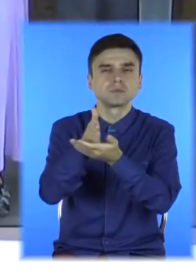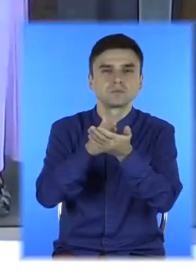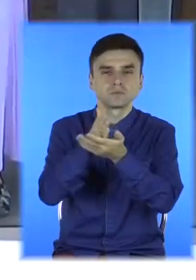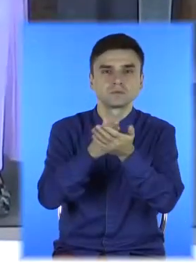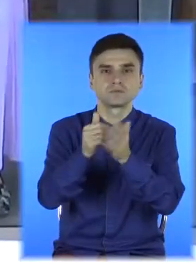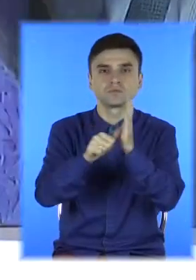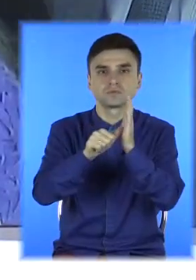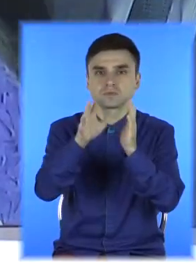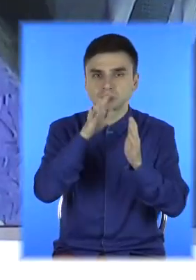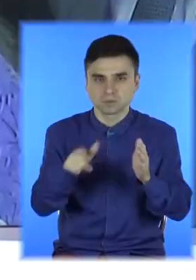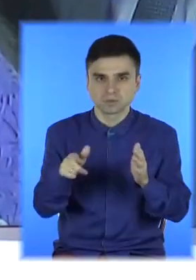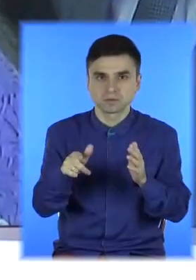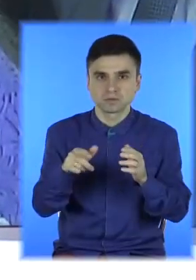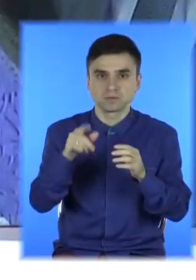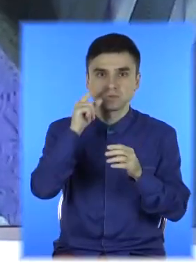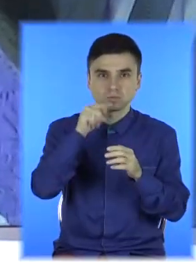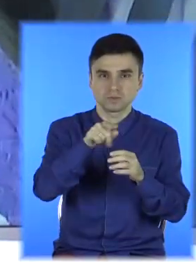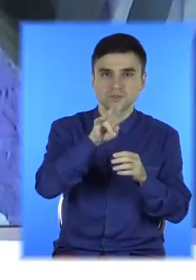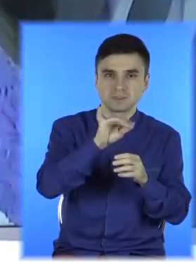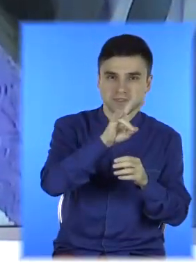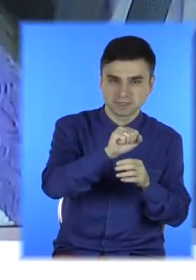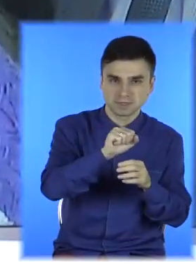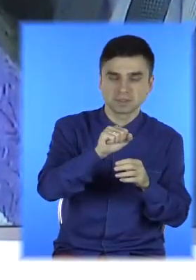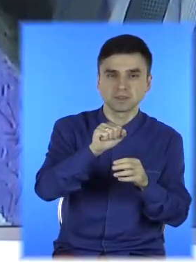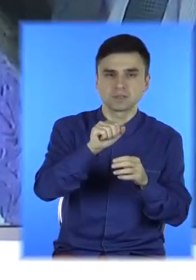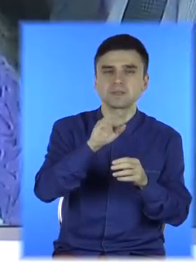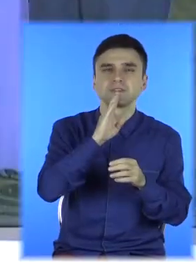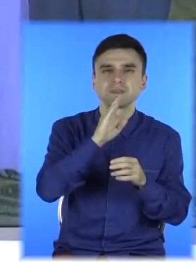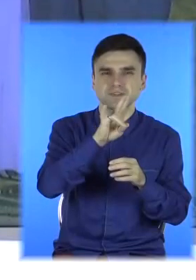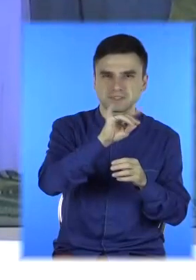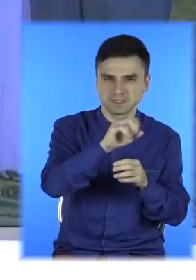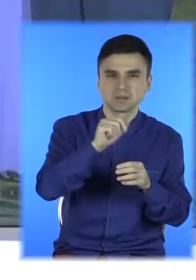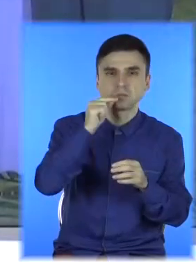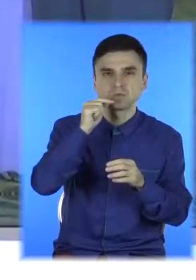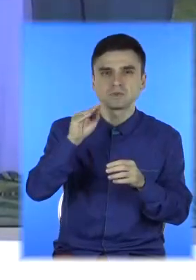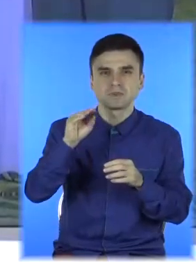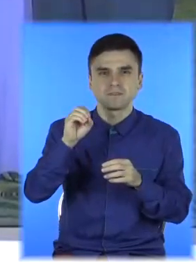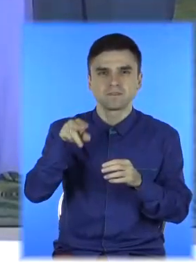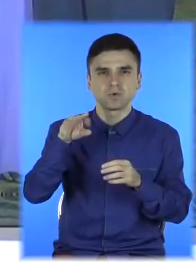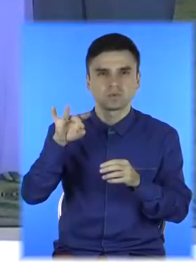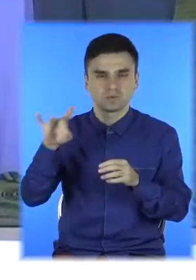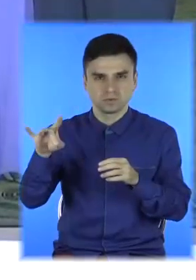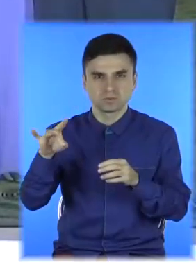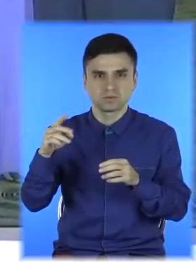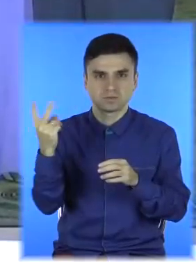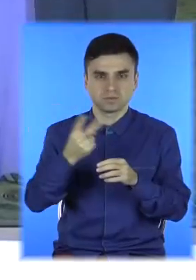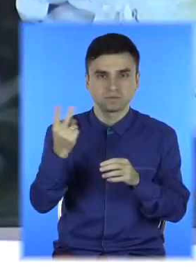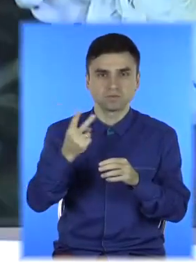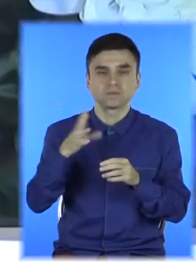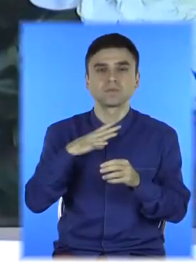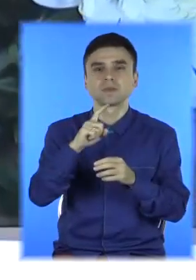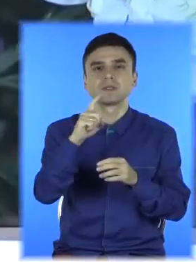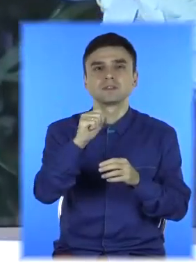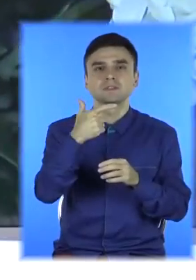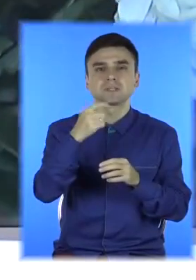В золотій книзі шлюбних ювілеїв металургійного району зареєстровано багато річниць. І 25 років, навіть